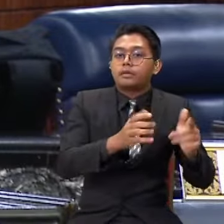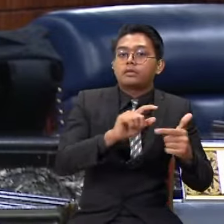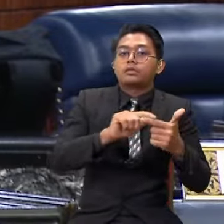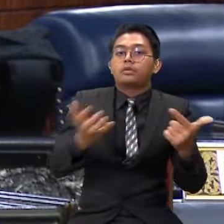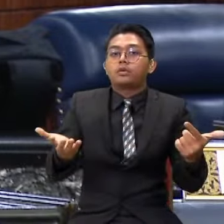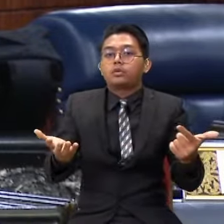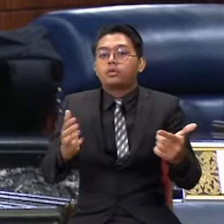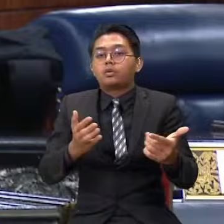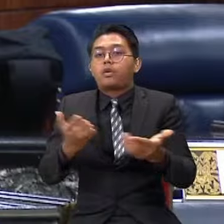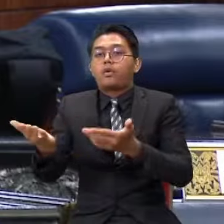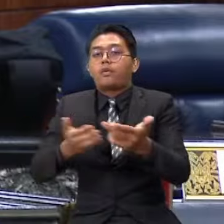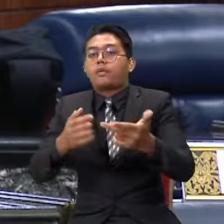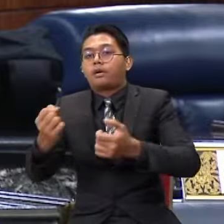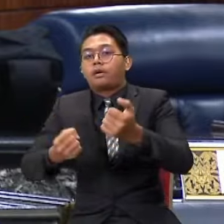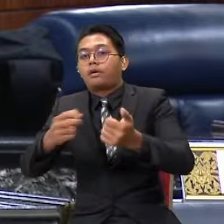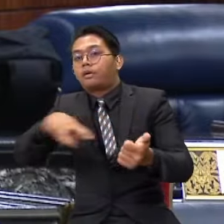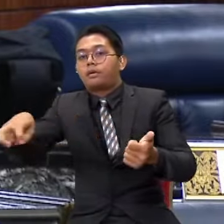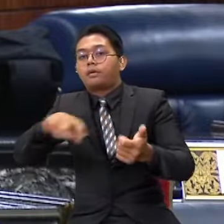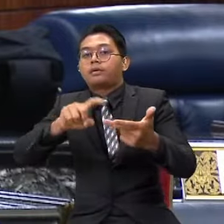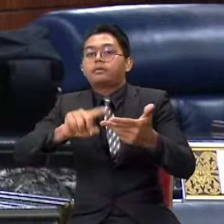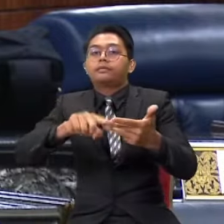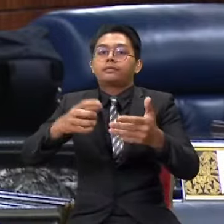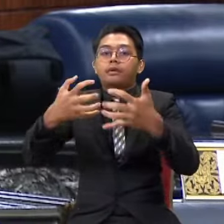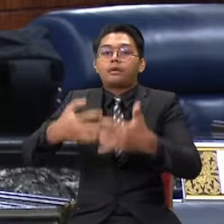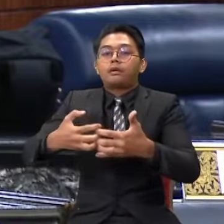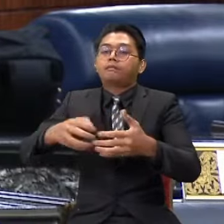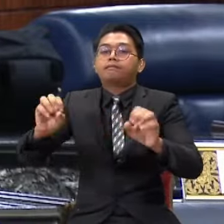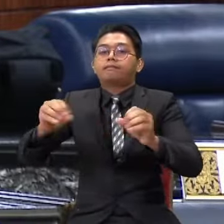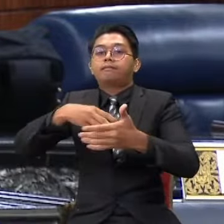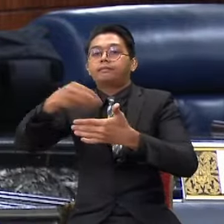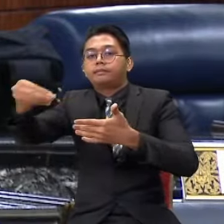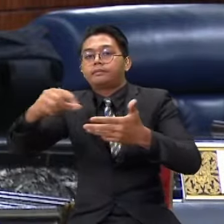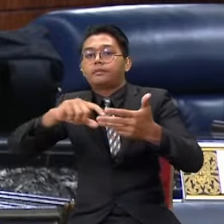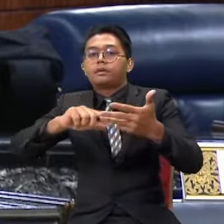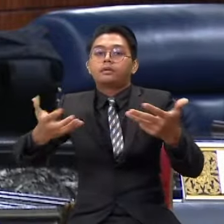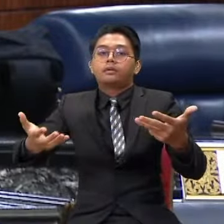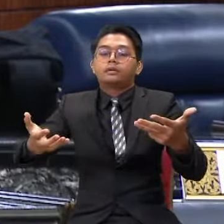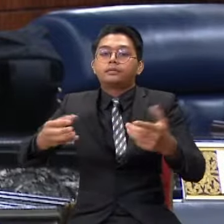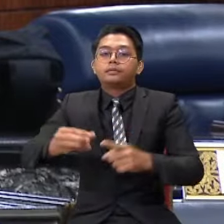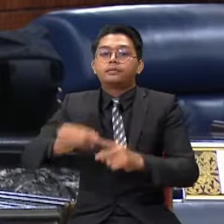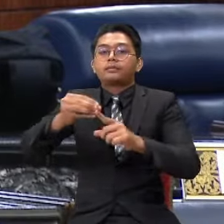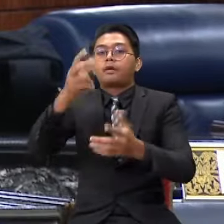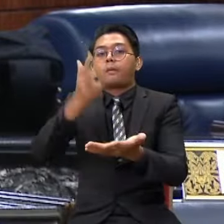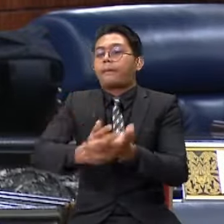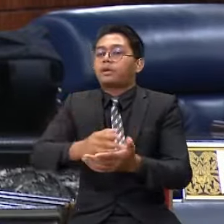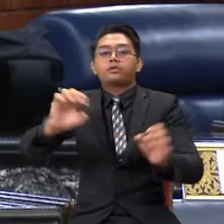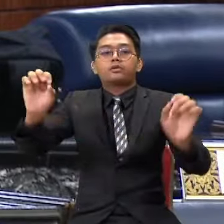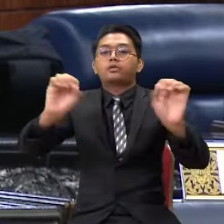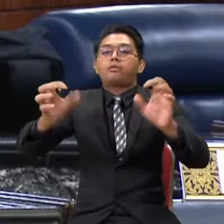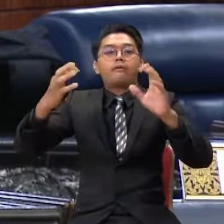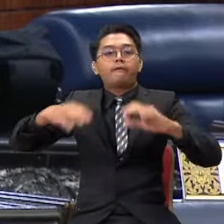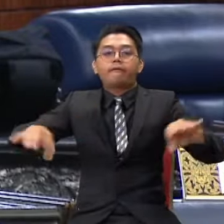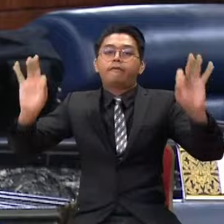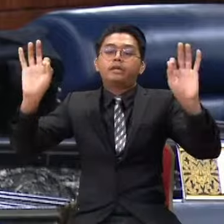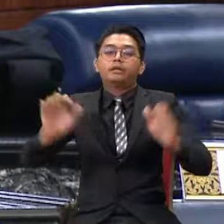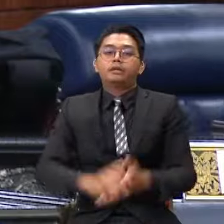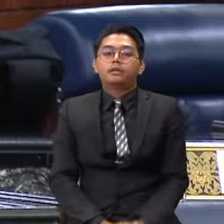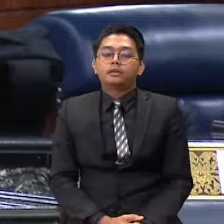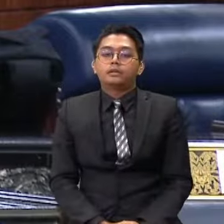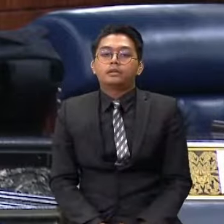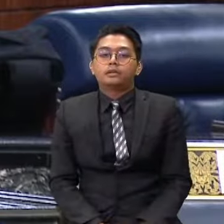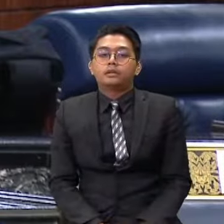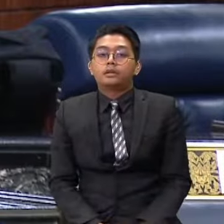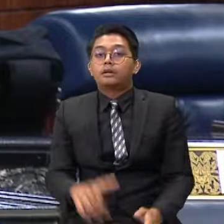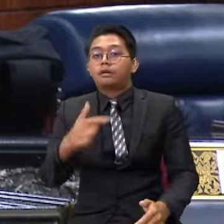dikecualikan ka dikecualikan Warehouse makanan minuman perkhidmatan telco parking semua dikecualikan melainkan